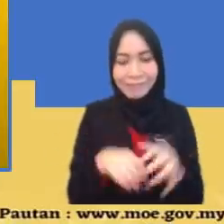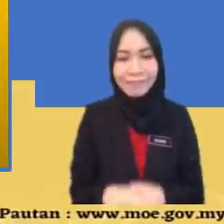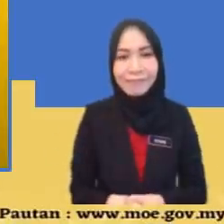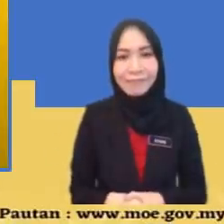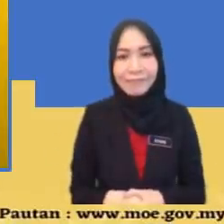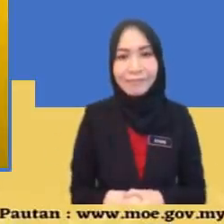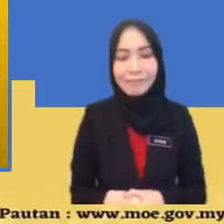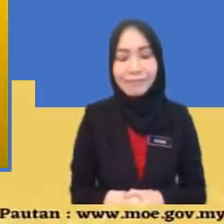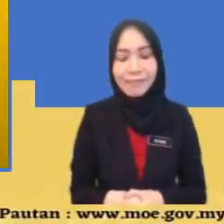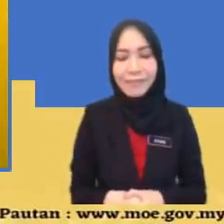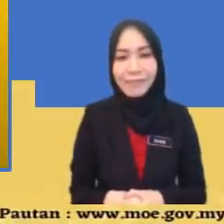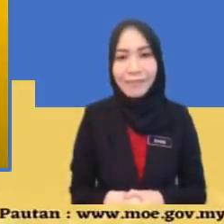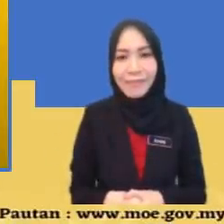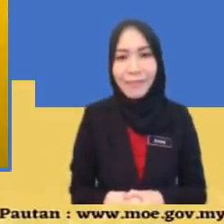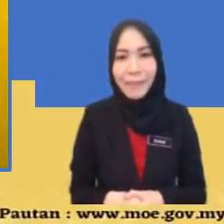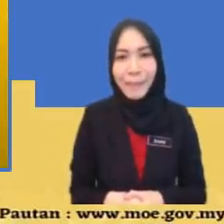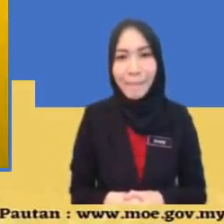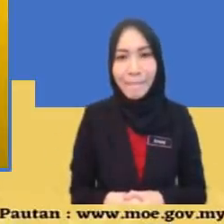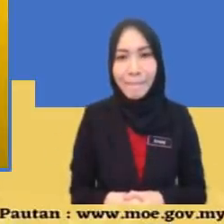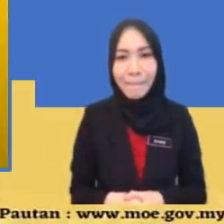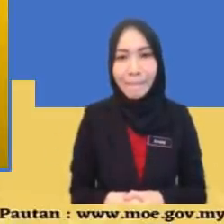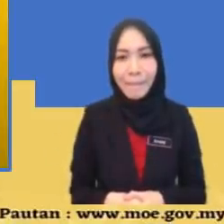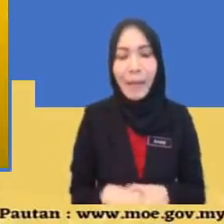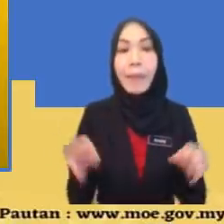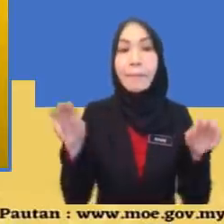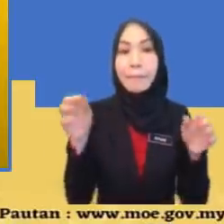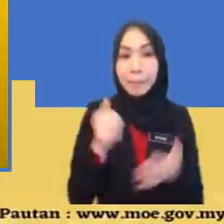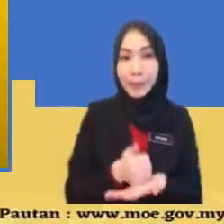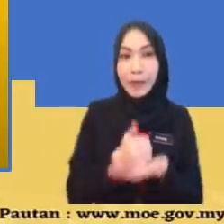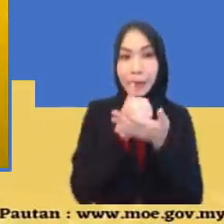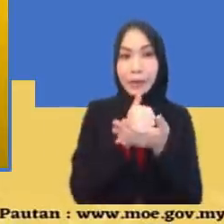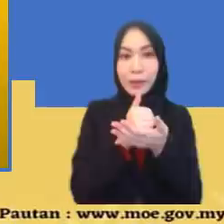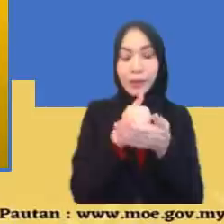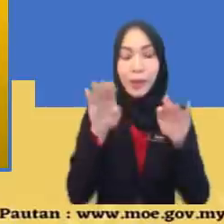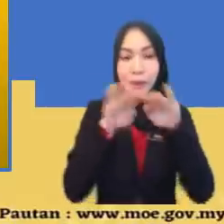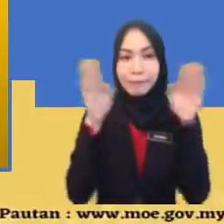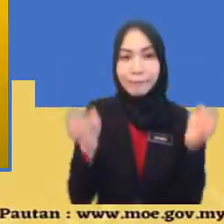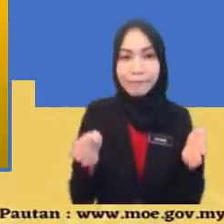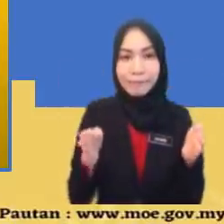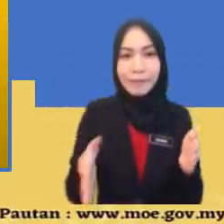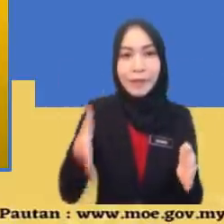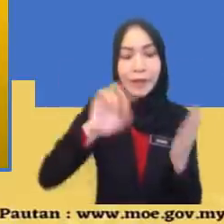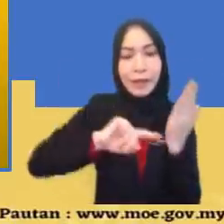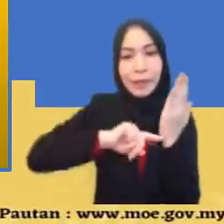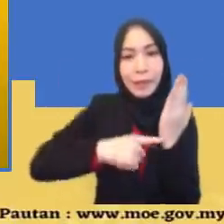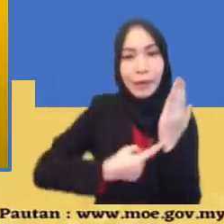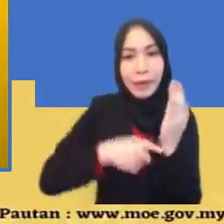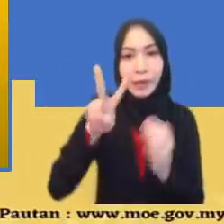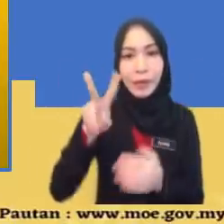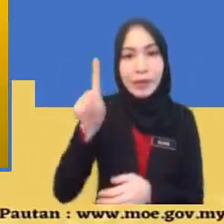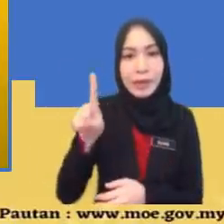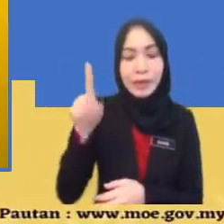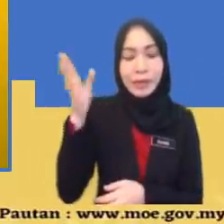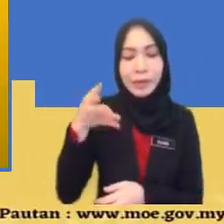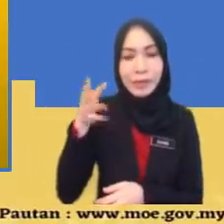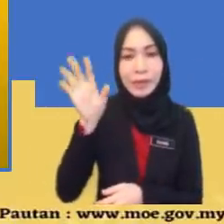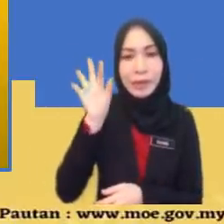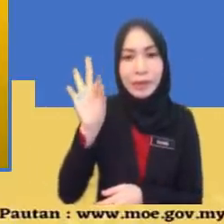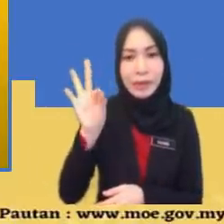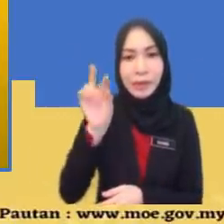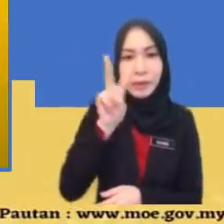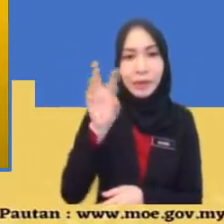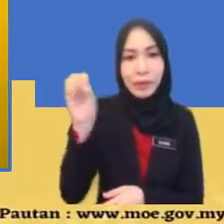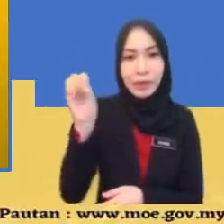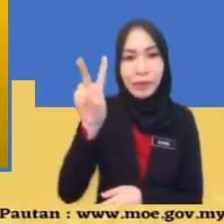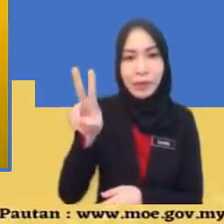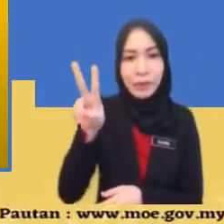Operation meja bantuan atau helpdesk akan dimulai pada Sabtu September 2012 14 lanjut